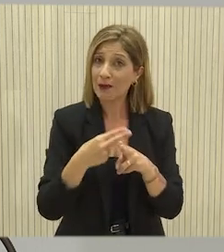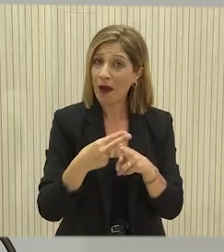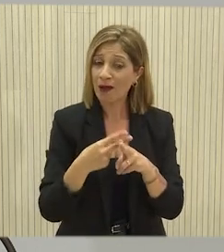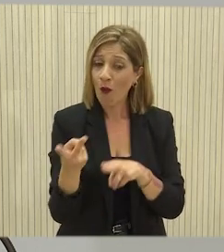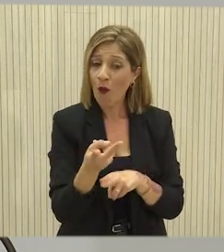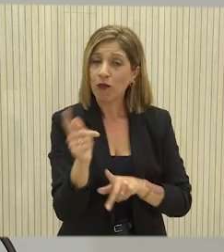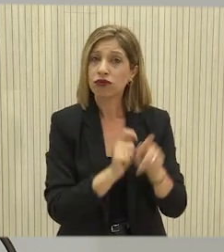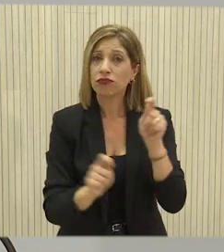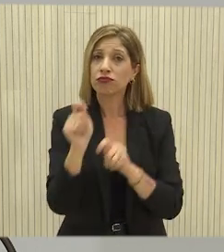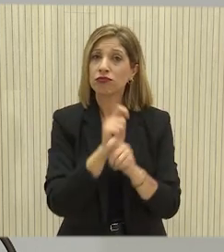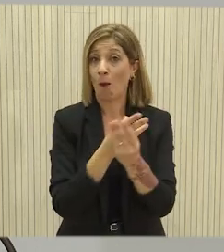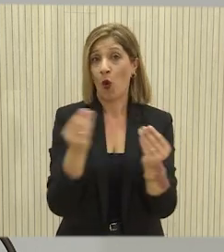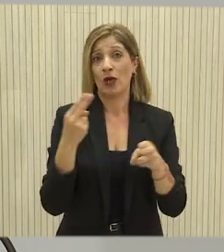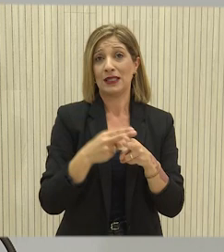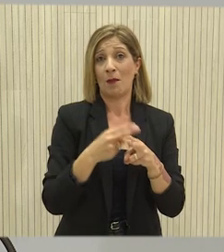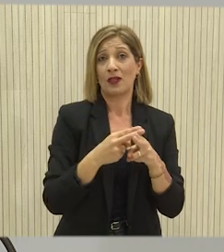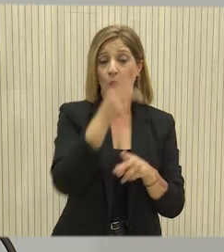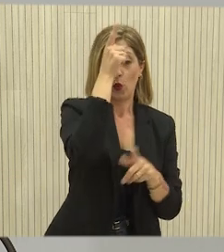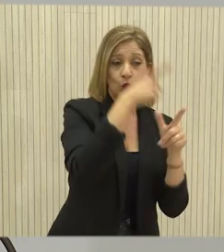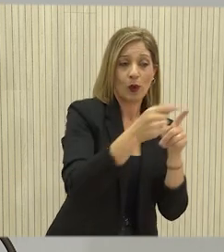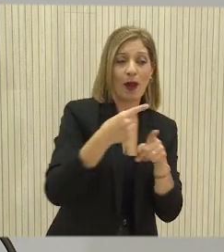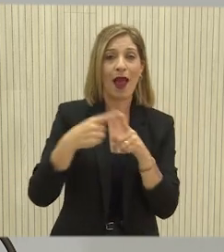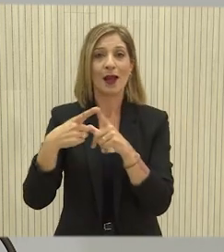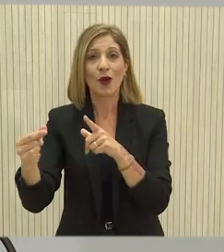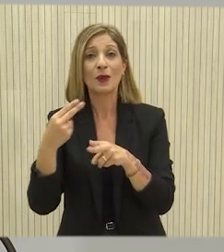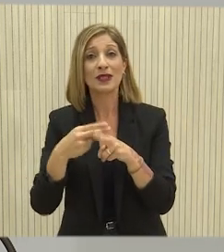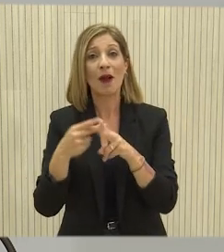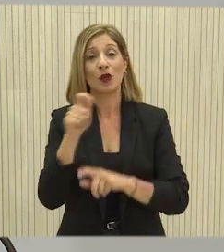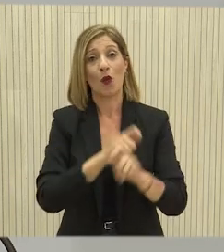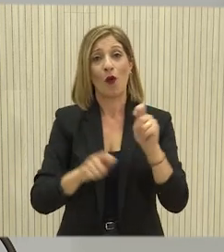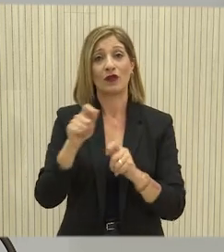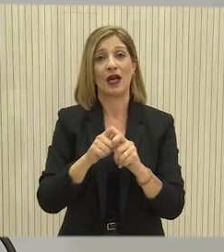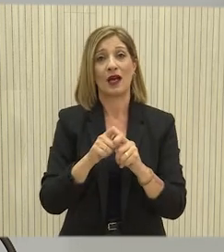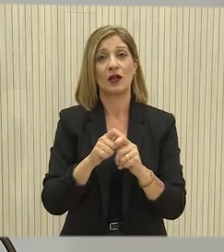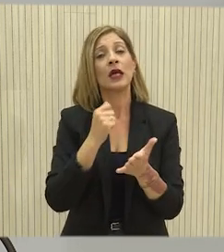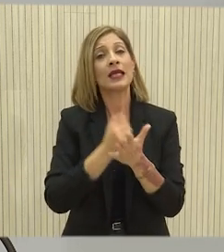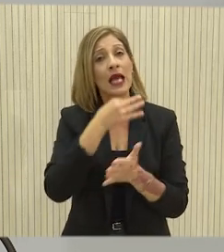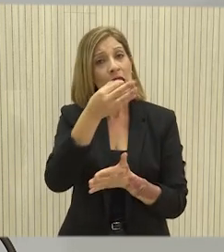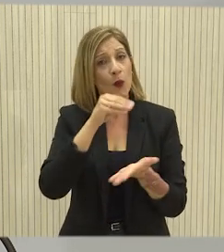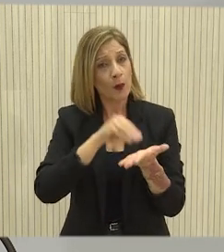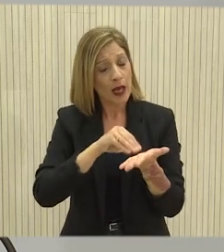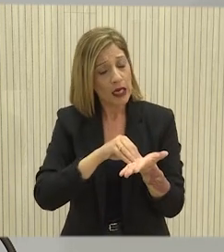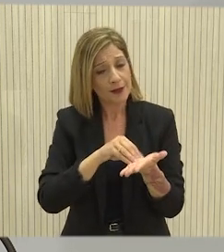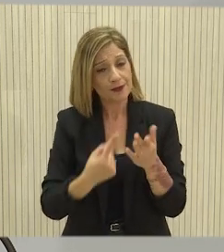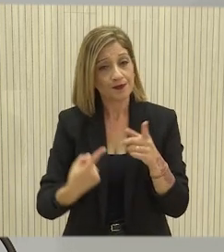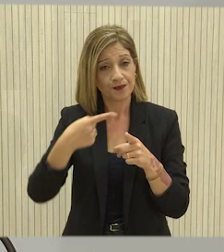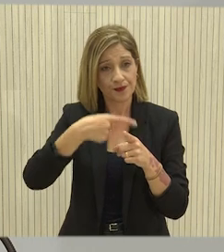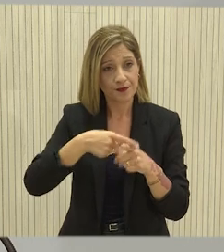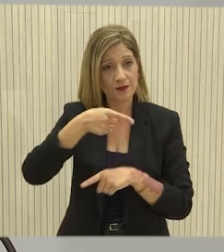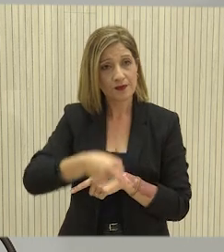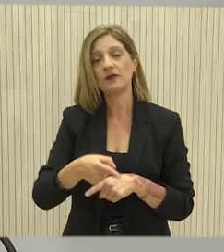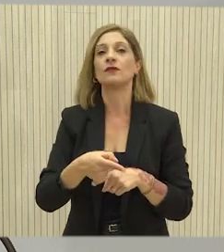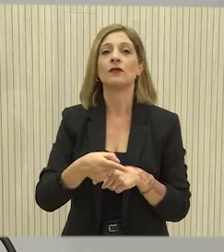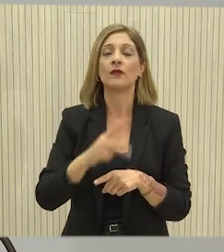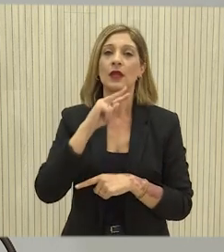συναντήληψη και για τις δύο κοινότητες, αλλά και ως προς την ουσία της συζήτησης. Επαναλαμβάνω και επισημαίνω ότι μέσα από αυτή την